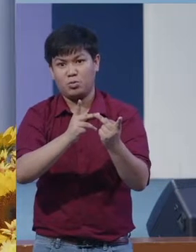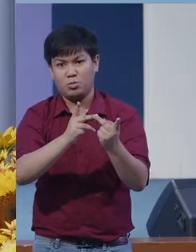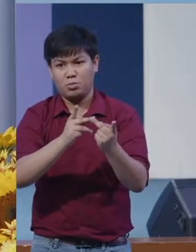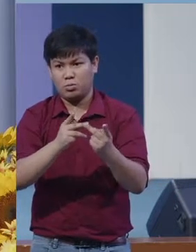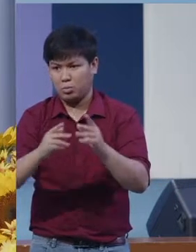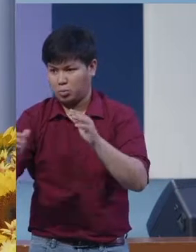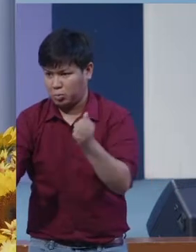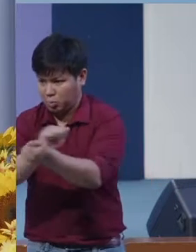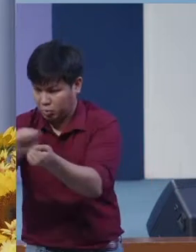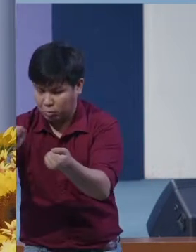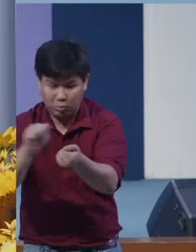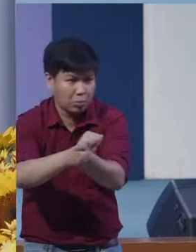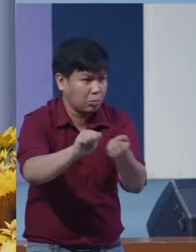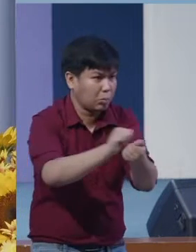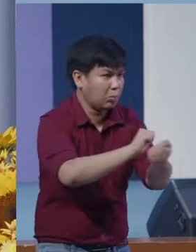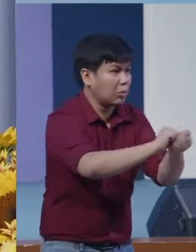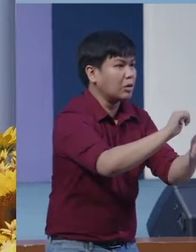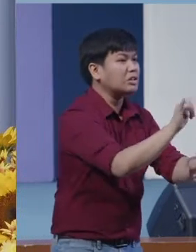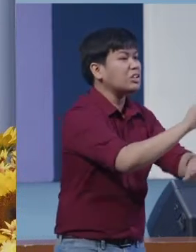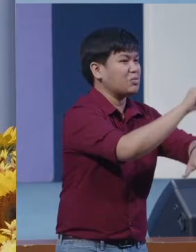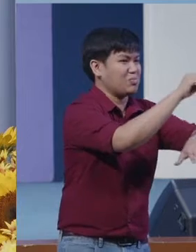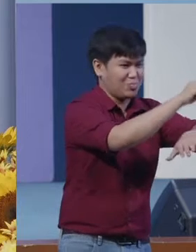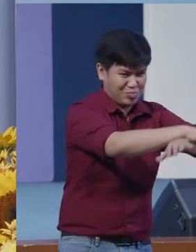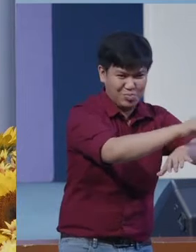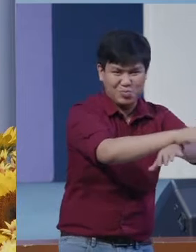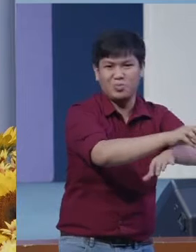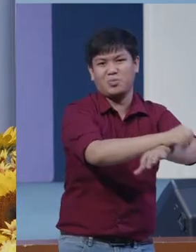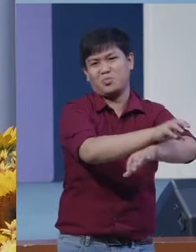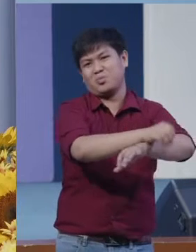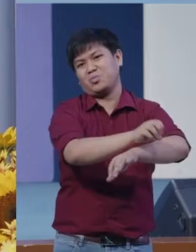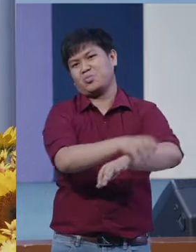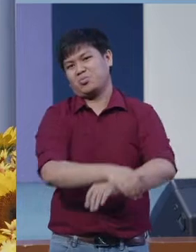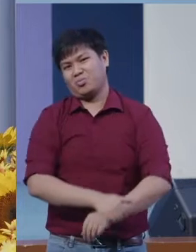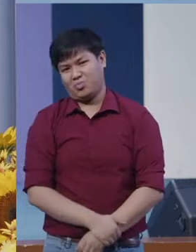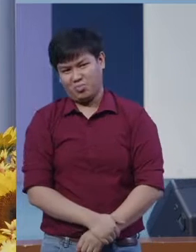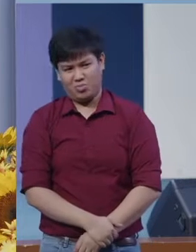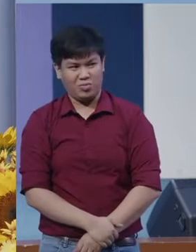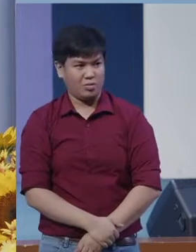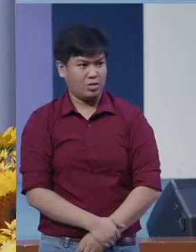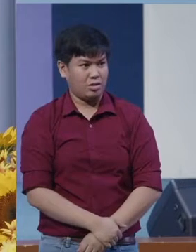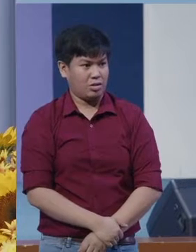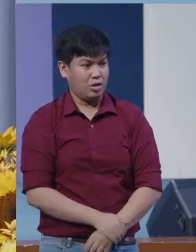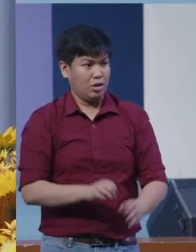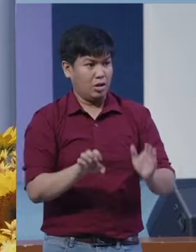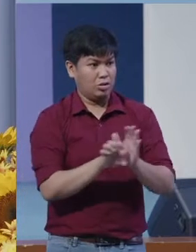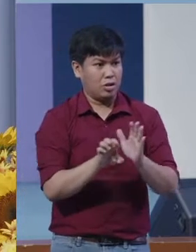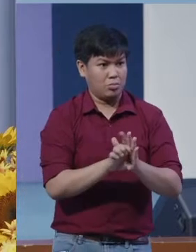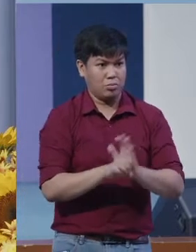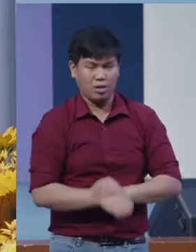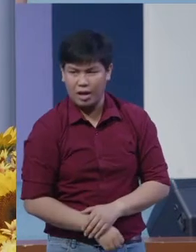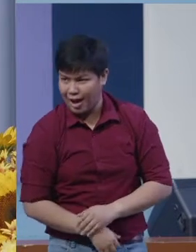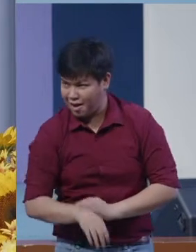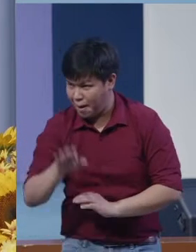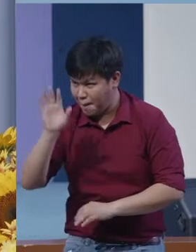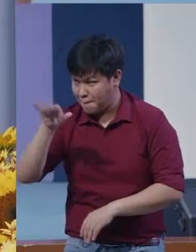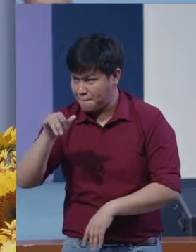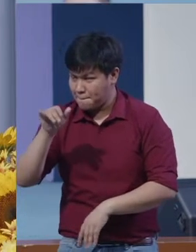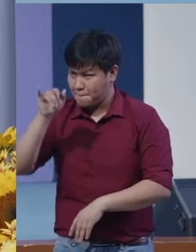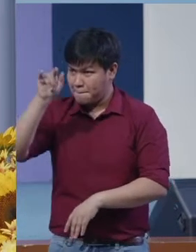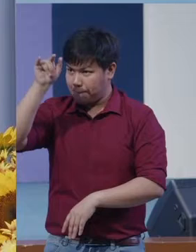kapwa. Ito yung marites. Ito yung pastor, hindi ko dapat i-share to sa inyo,